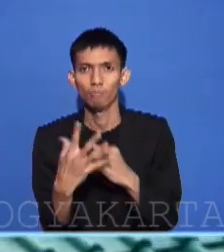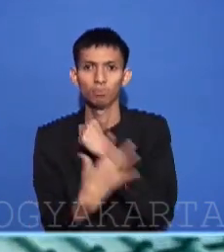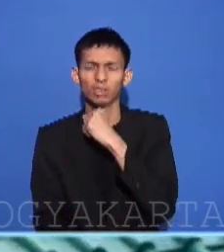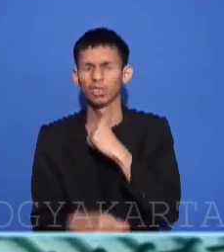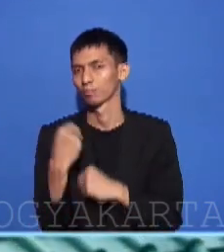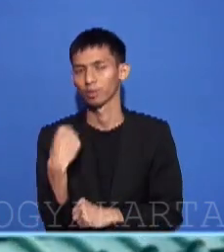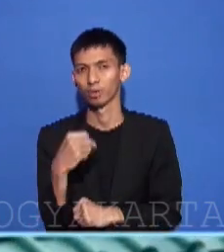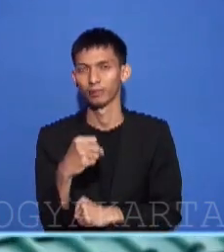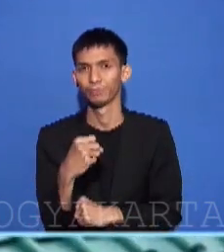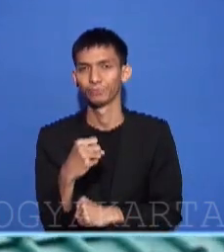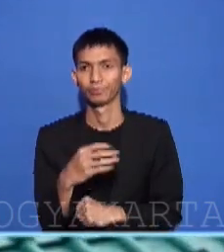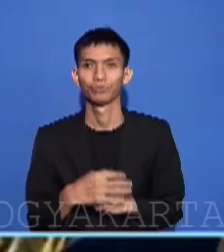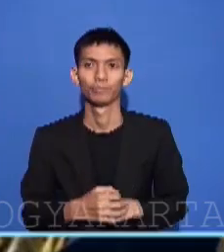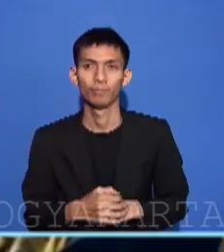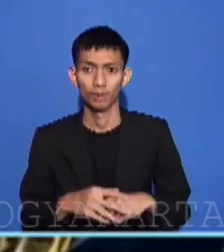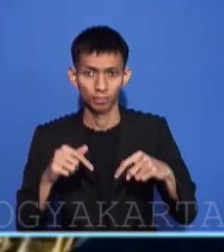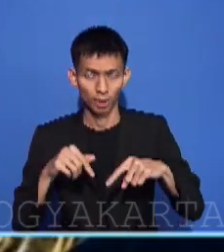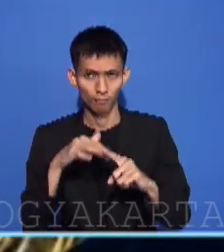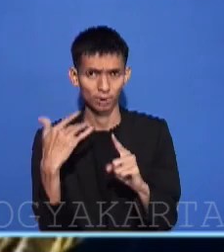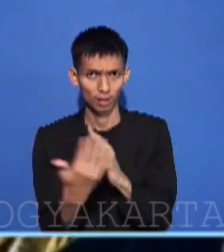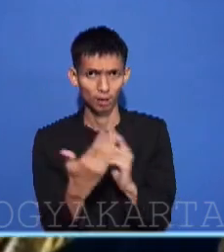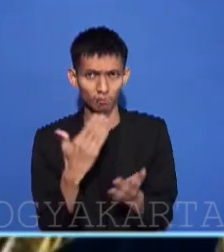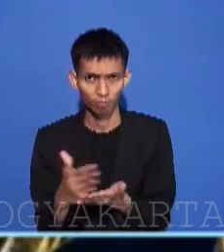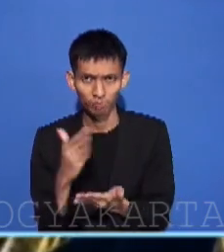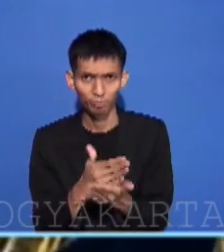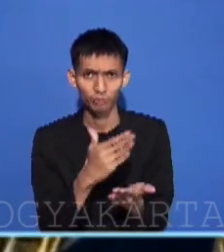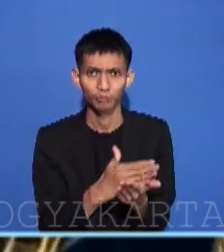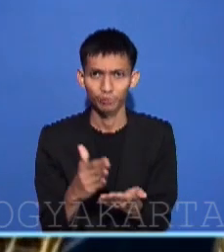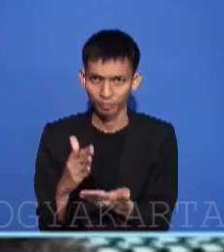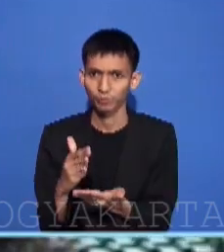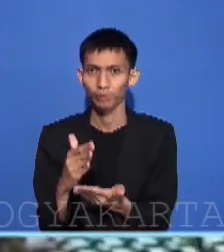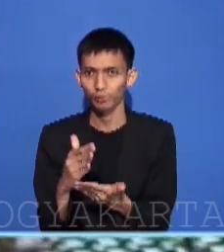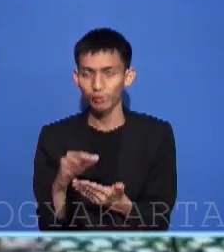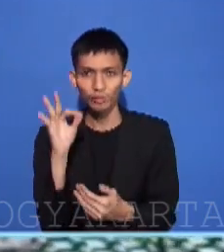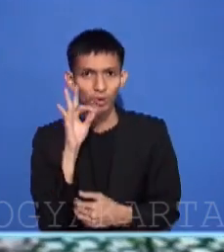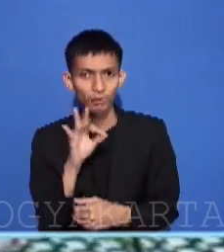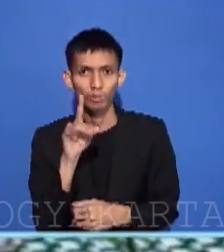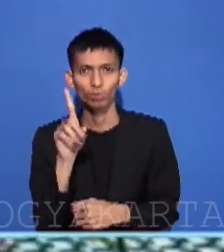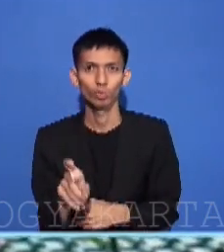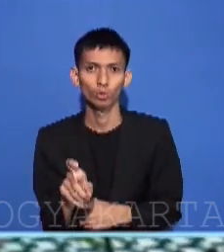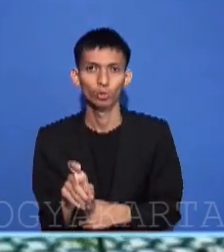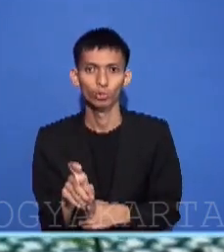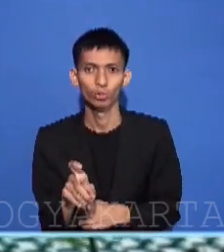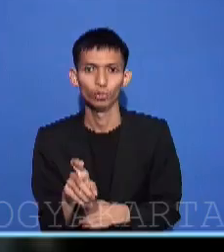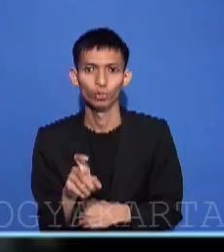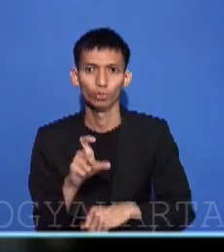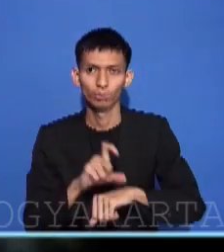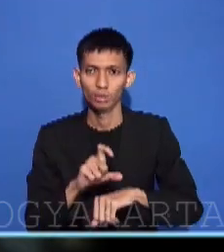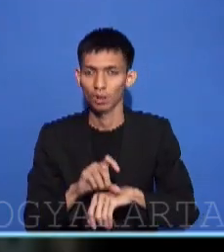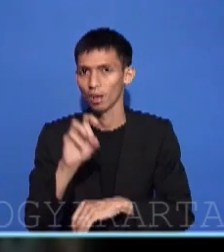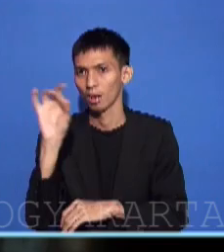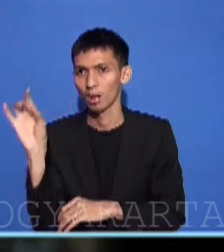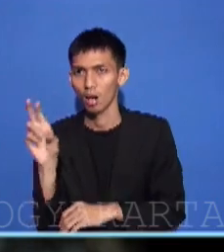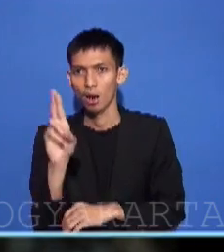kini warga harus berbagi air memanfaatkan sumber mata air yang ada termasuk untuk kebutuhan di masjid setempat